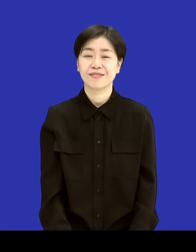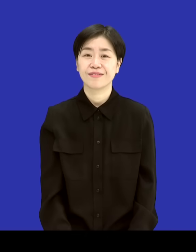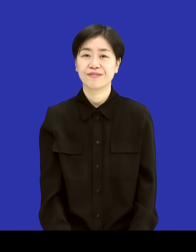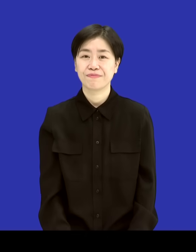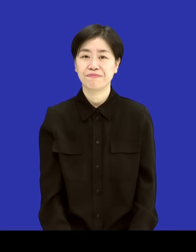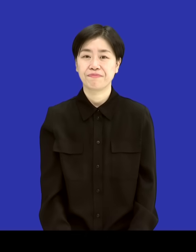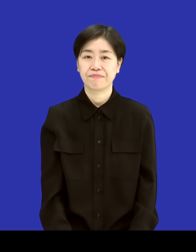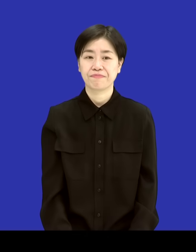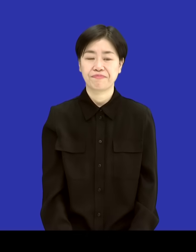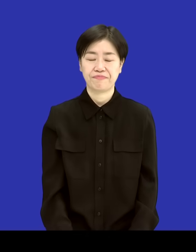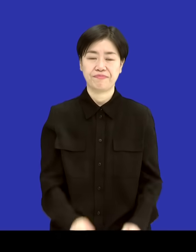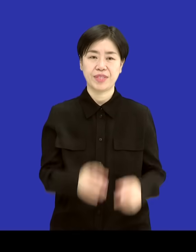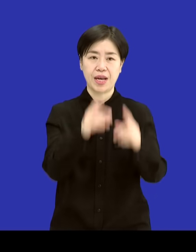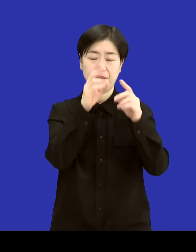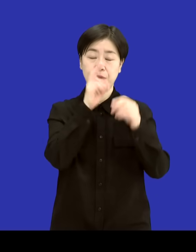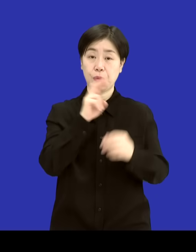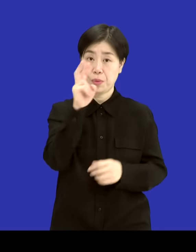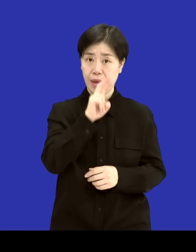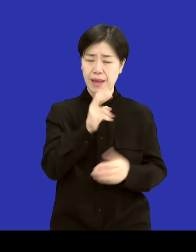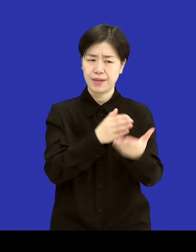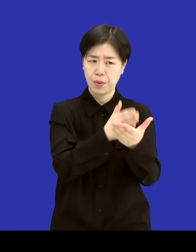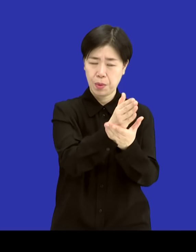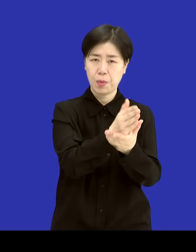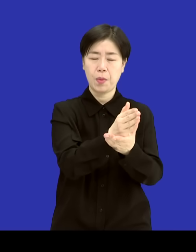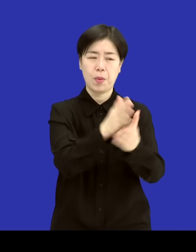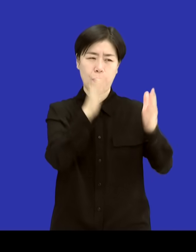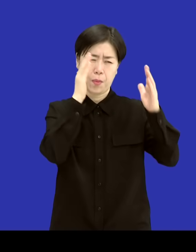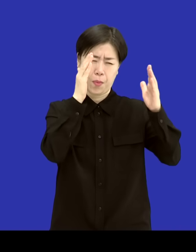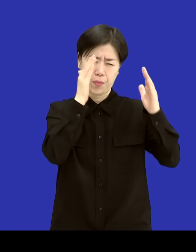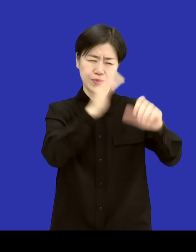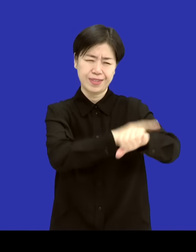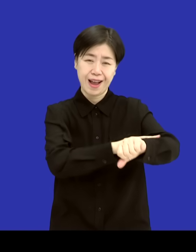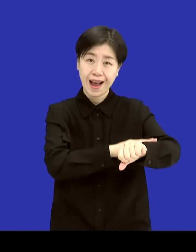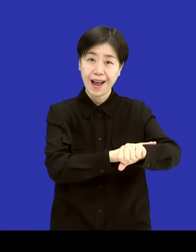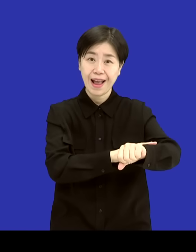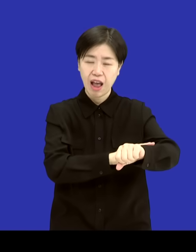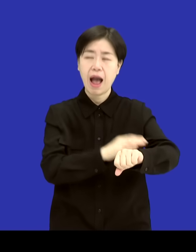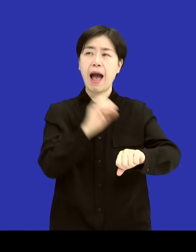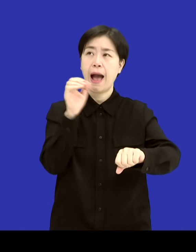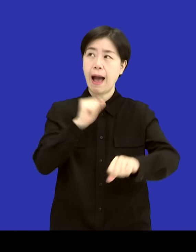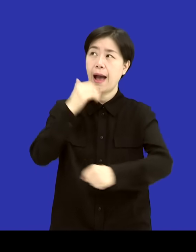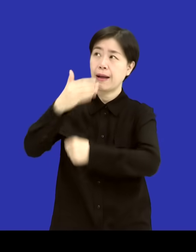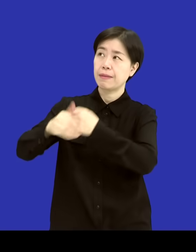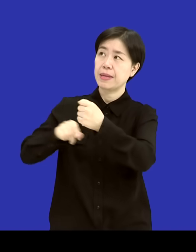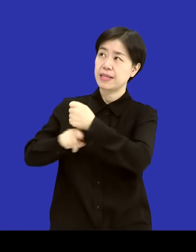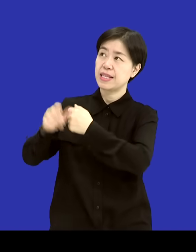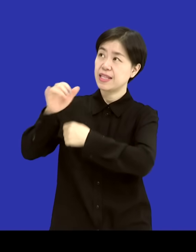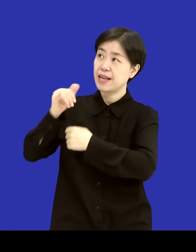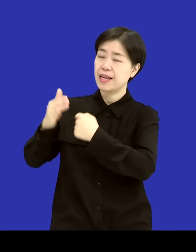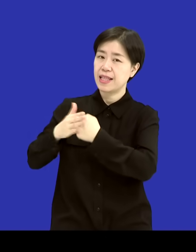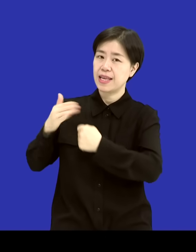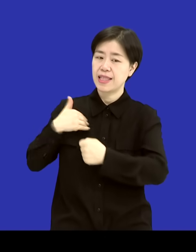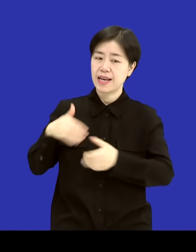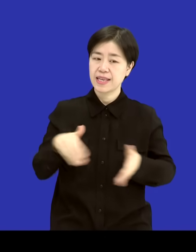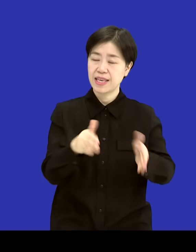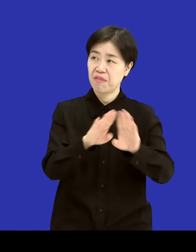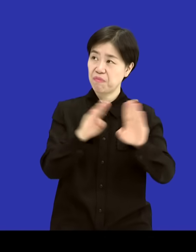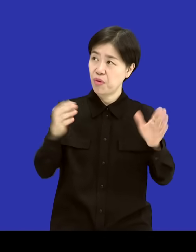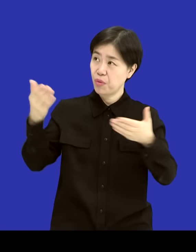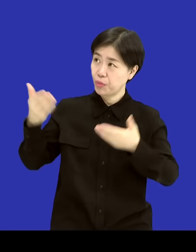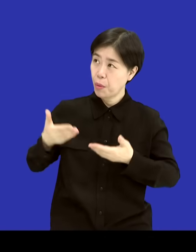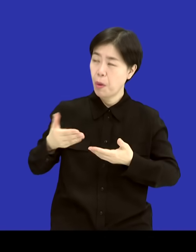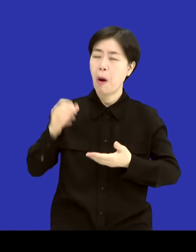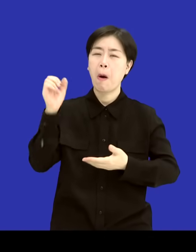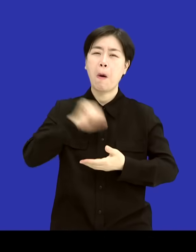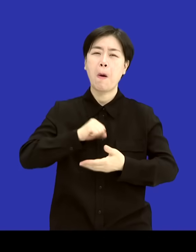여기 학교를 다시 다니게 되고 성악을 전공할 수 있게 해주신 게 정말 하나님의 뜻이다. 그래서 정말 하나님께